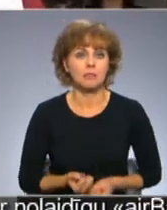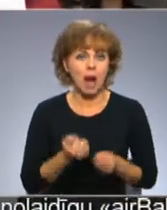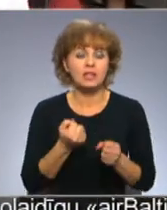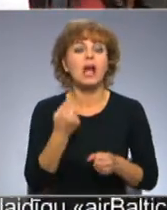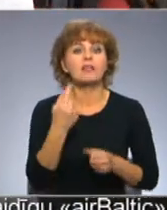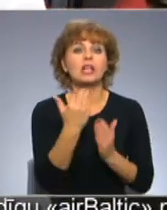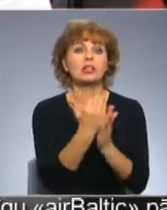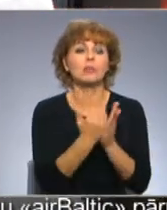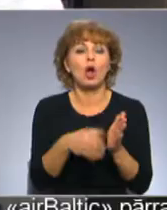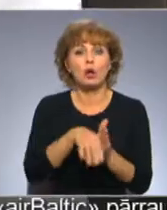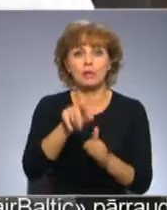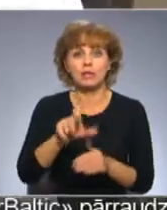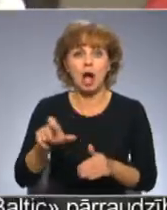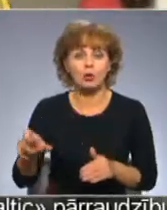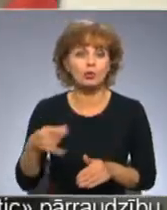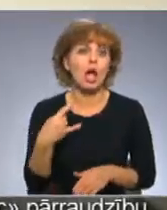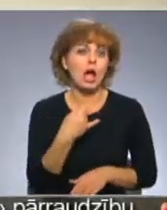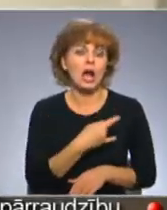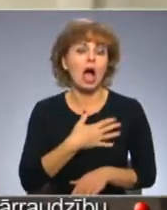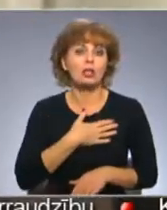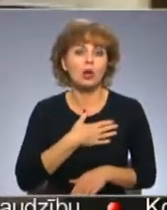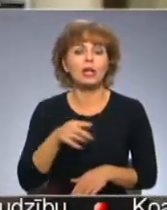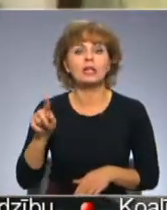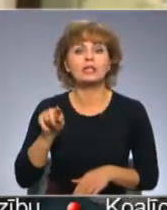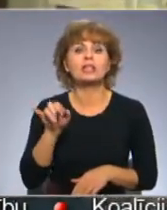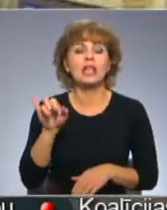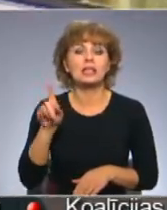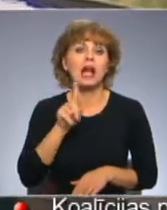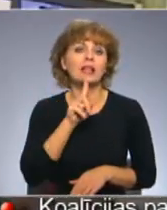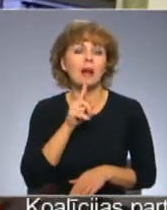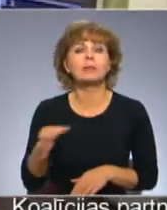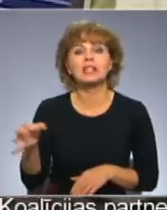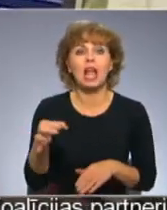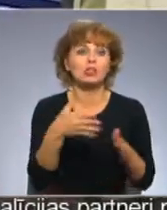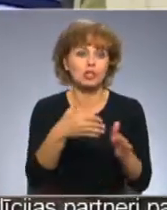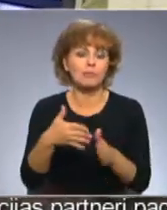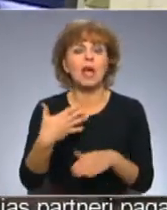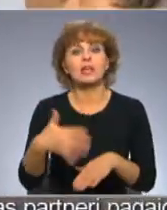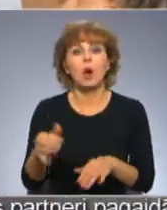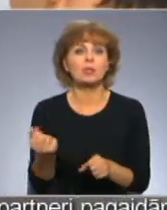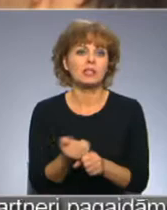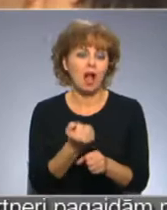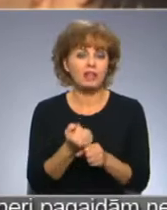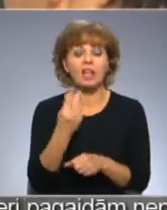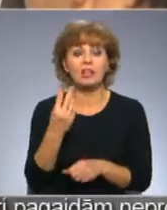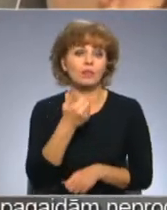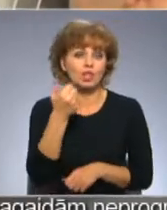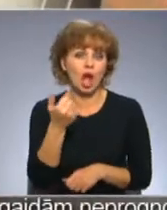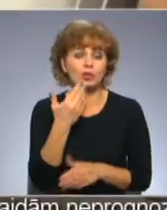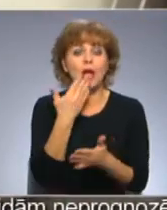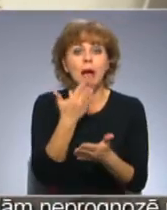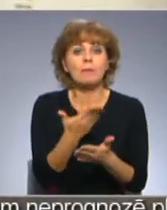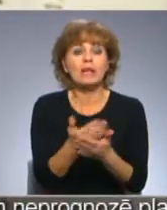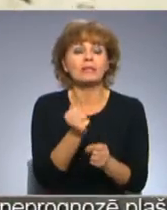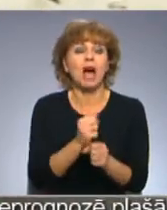no programmas dalībniekiem ir kardiologs Valters Stīrne, kas Liepājas reģionālajā slimnīcā strādā jau 2 gadus. Viņš piedāvātās